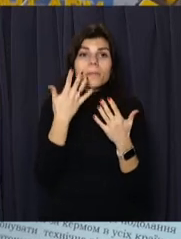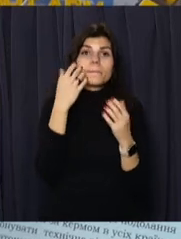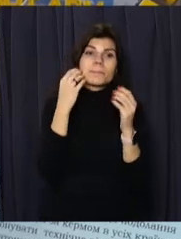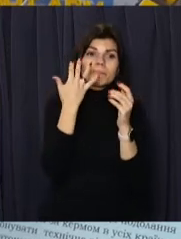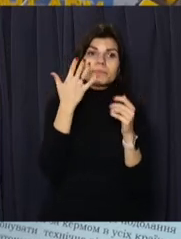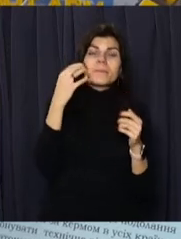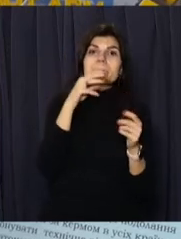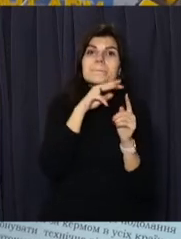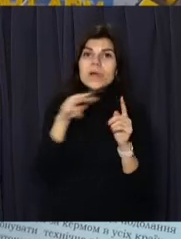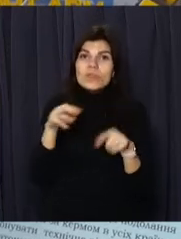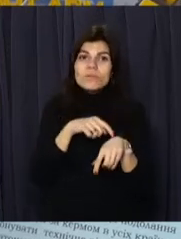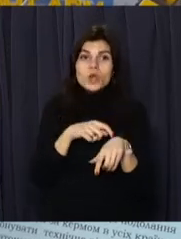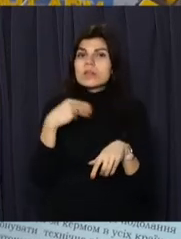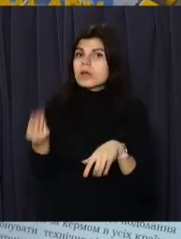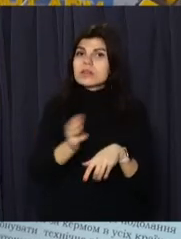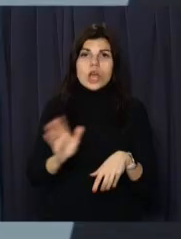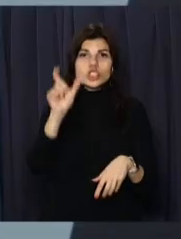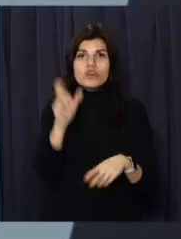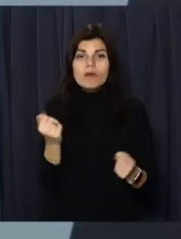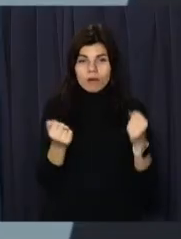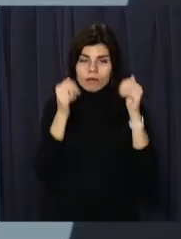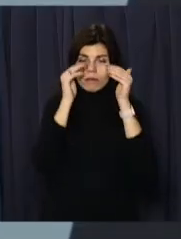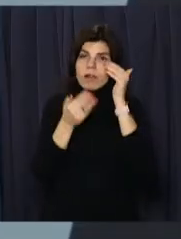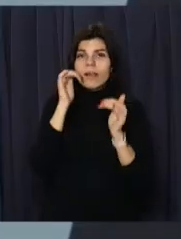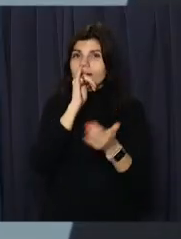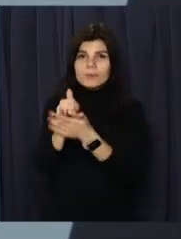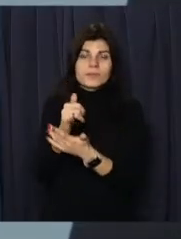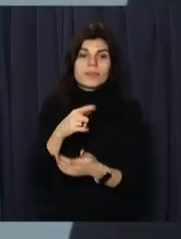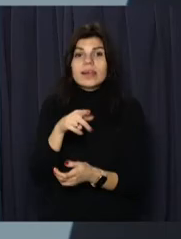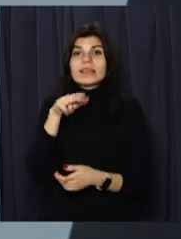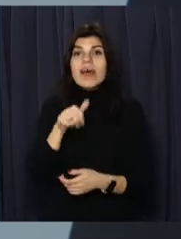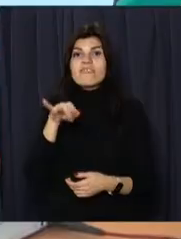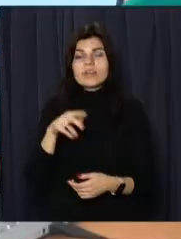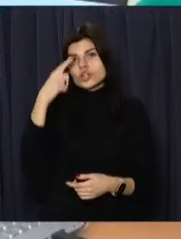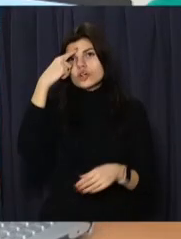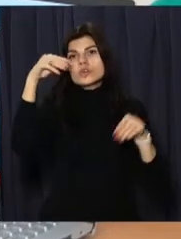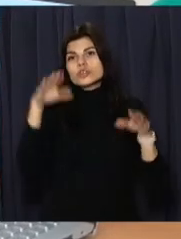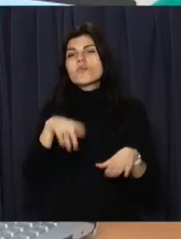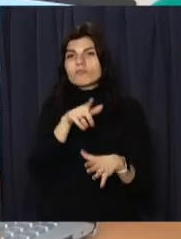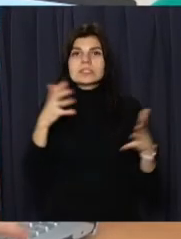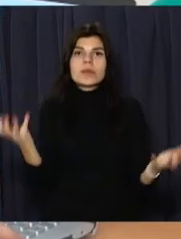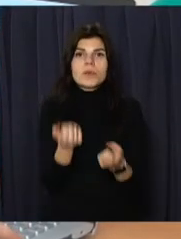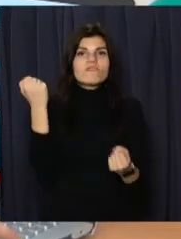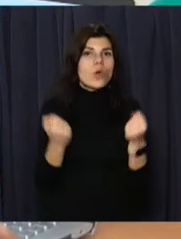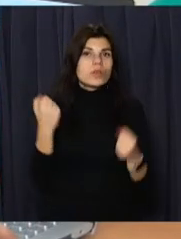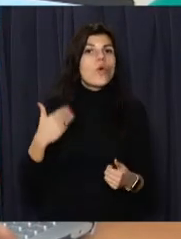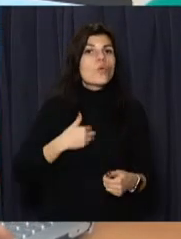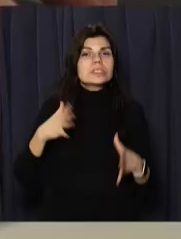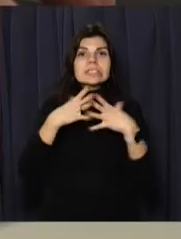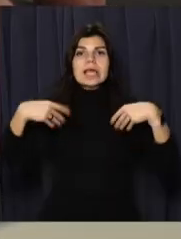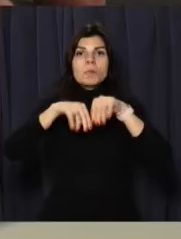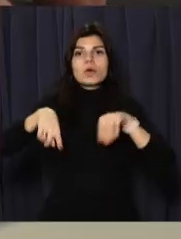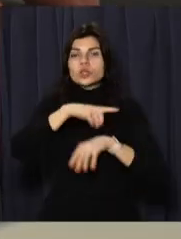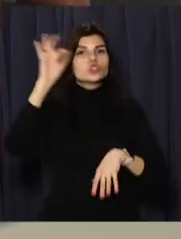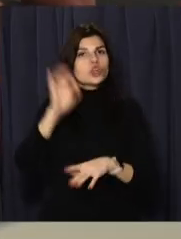10-15 минут не дать человеку уснуть за рулем. Рік тому десятикласник Давид Рябко вирішив, він рятуватиме водіїв. Сім'я Давида